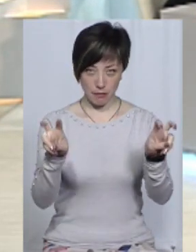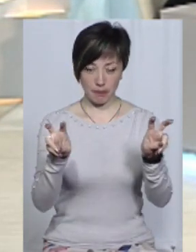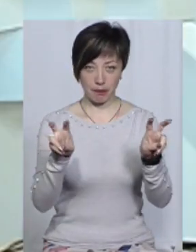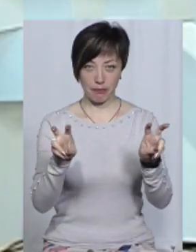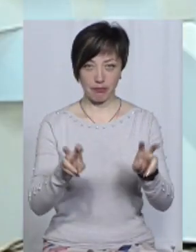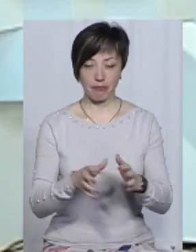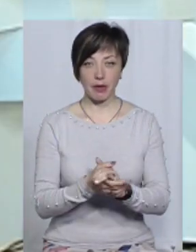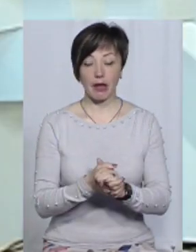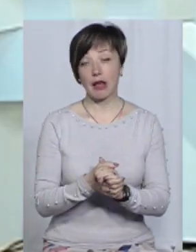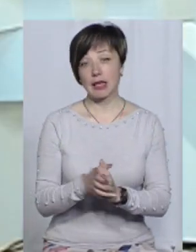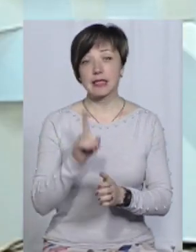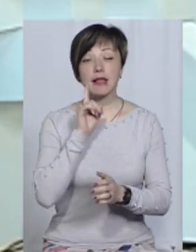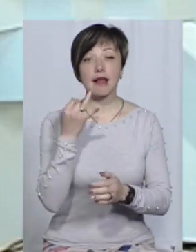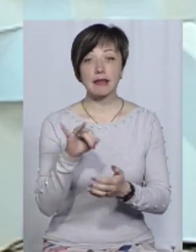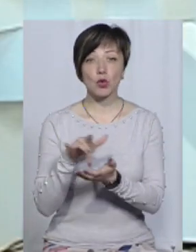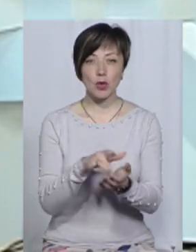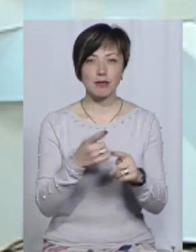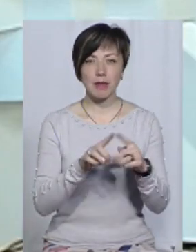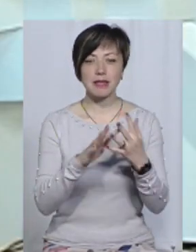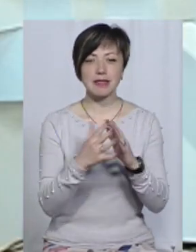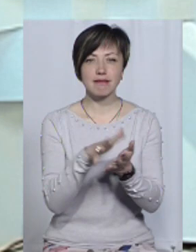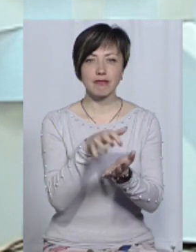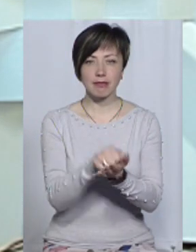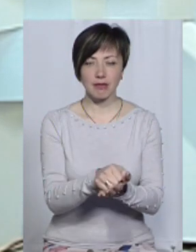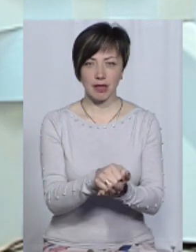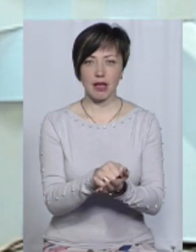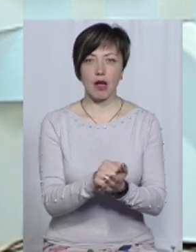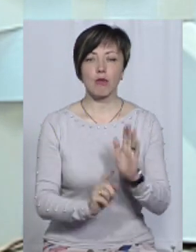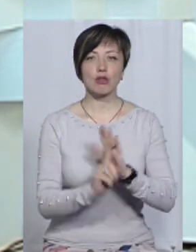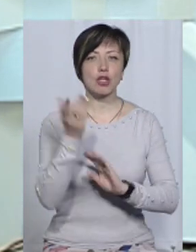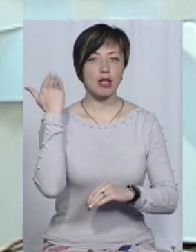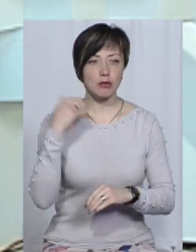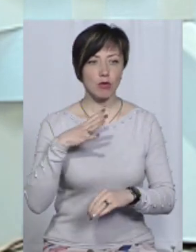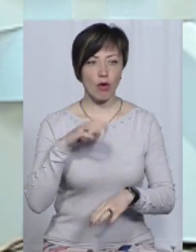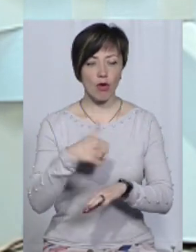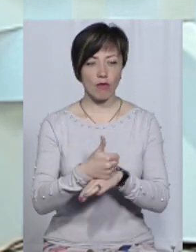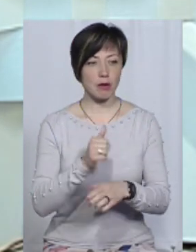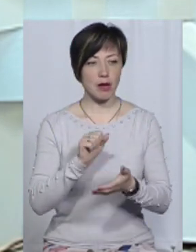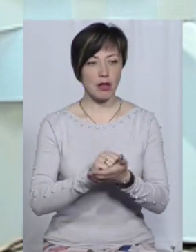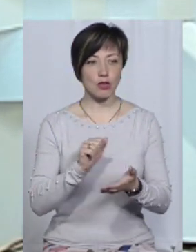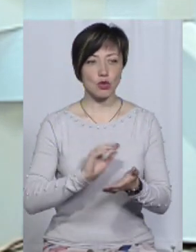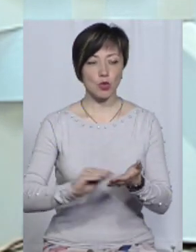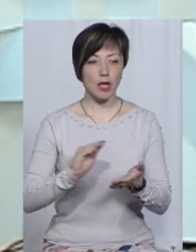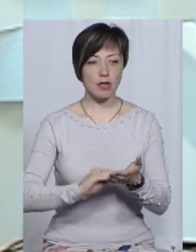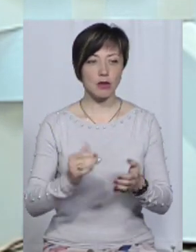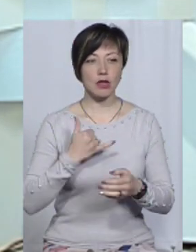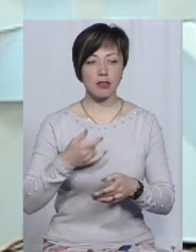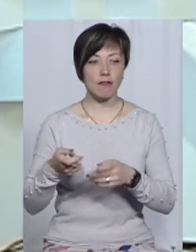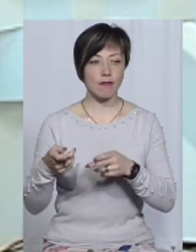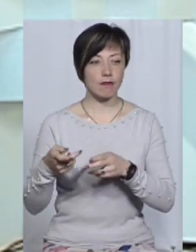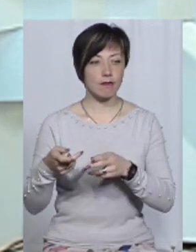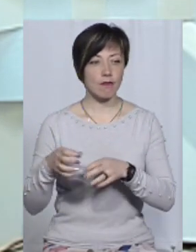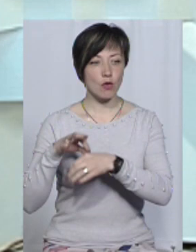Хмельниччині? Зелений туризм, я пам'ятаю, його початки, тоді я ще був головним редактором, журналістом, нас